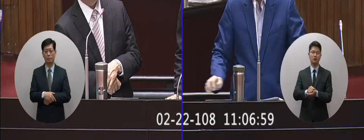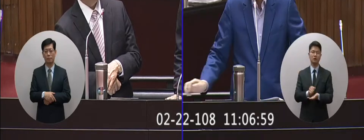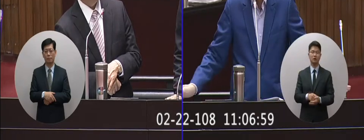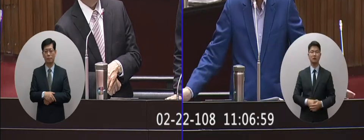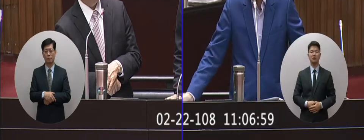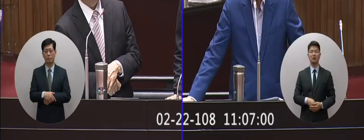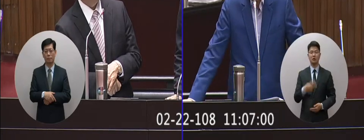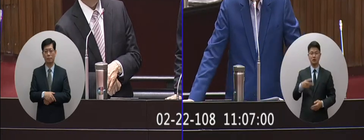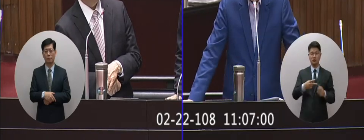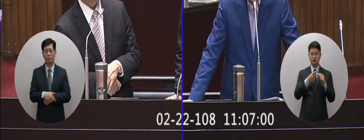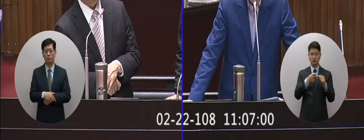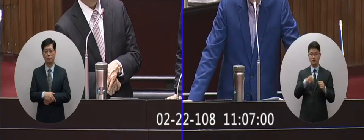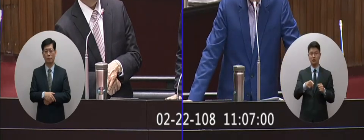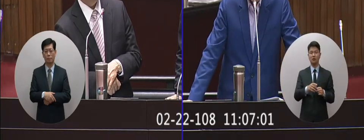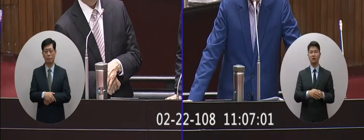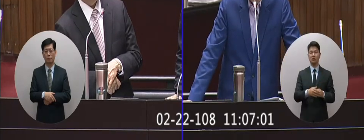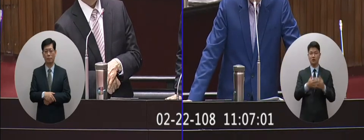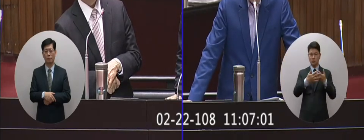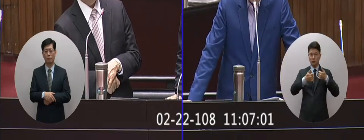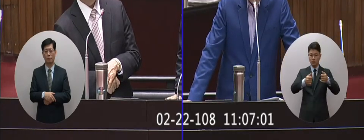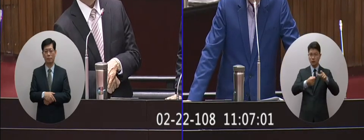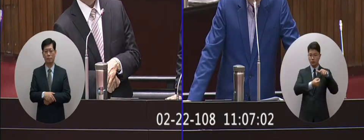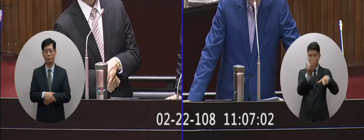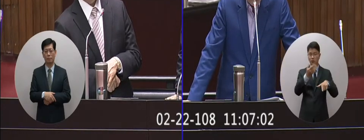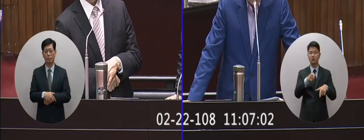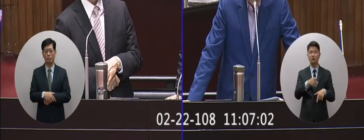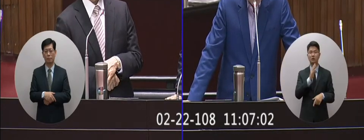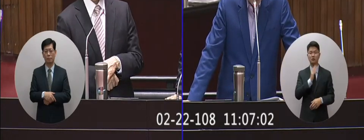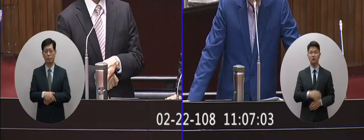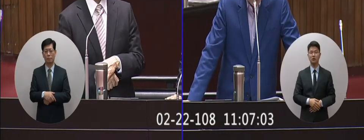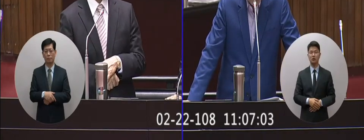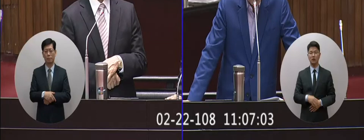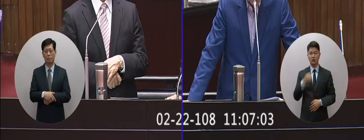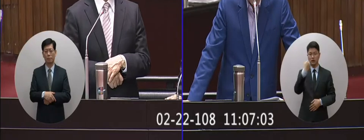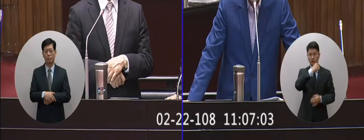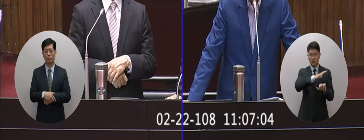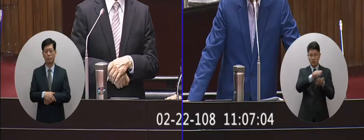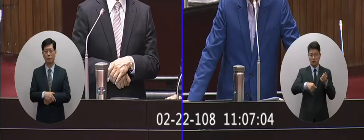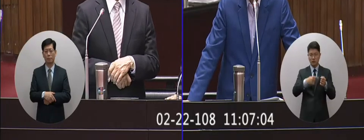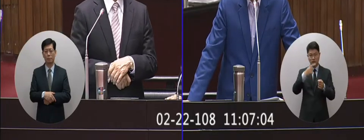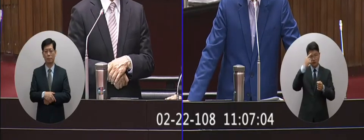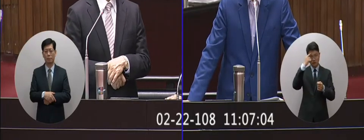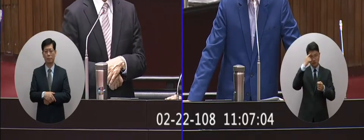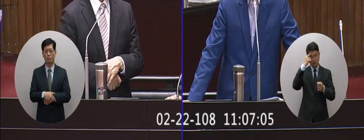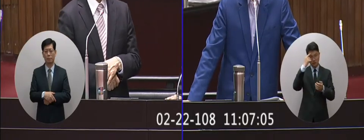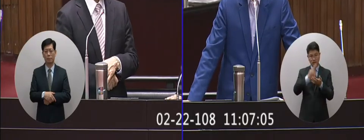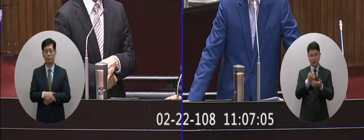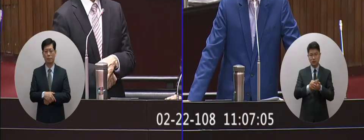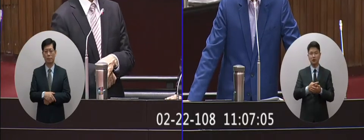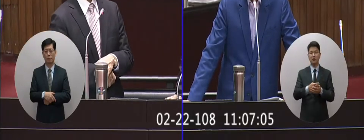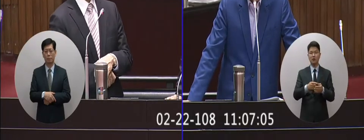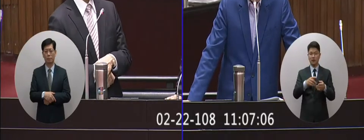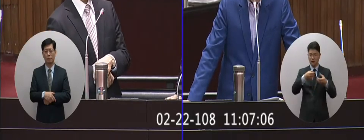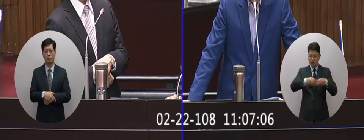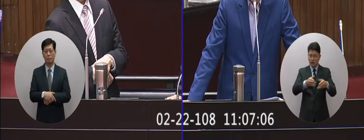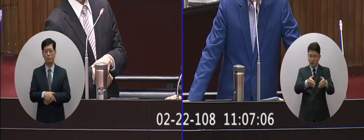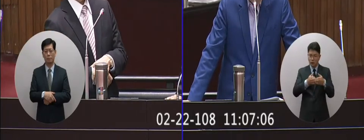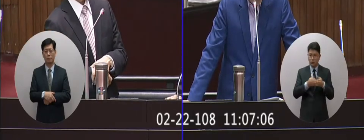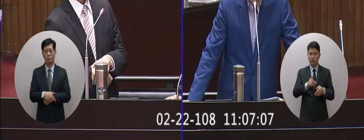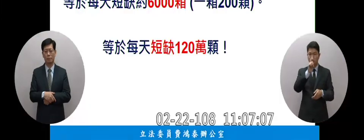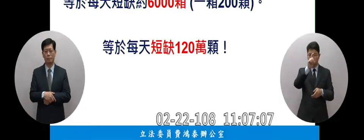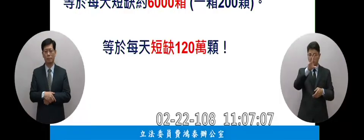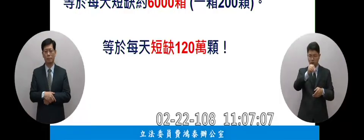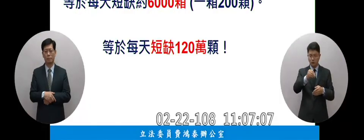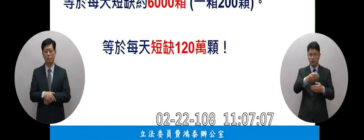网络上官方的资料，国内每天鸡蛋需求是100,000箱，